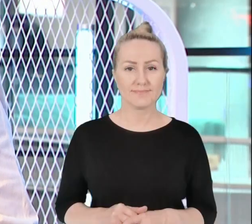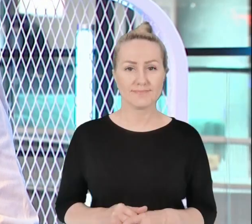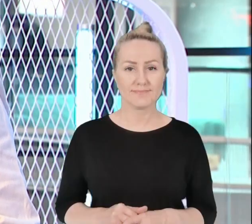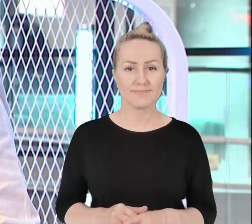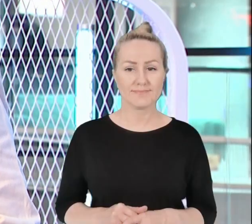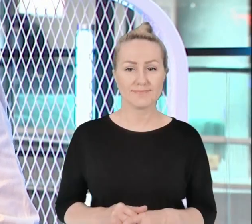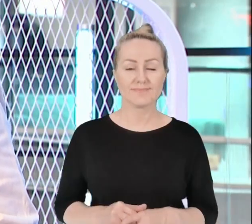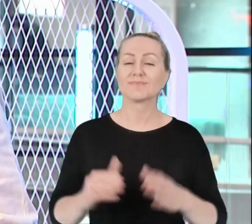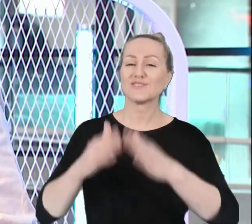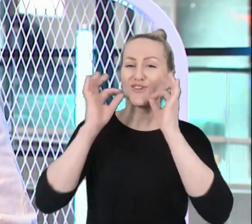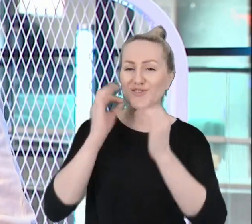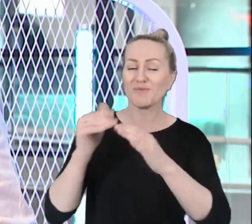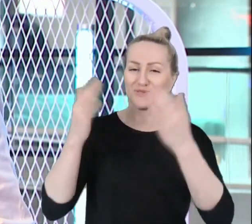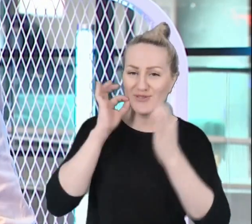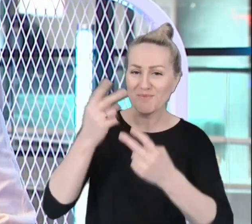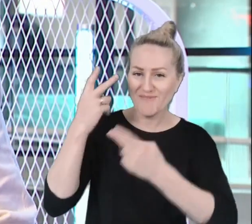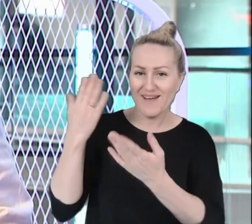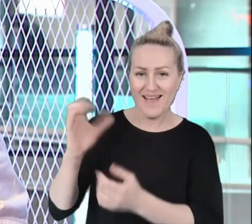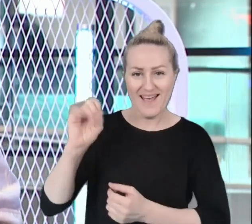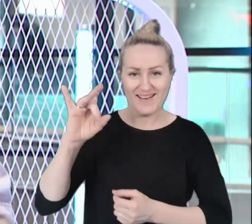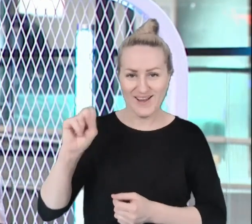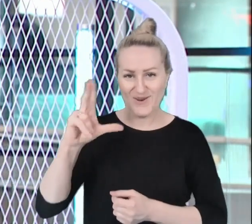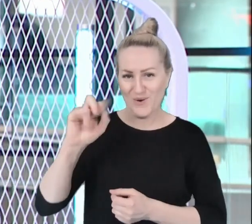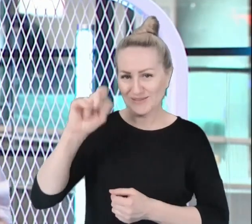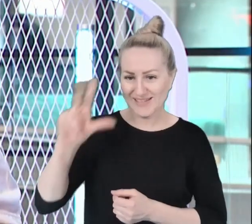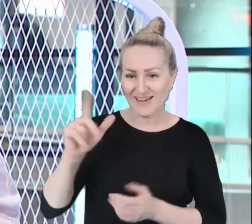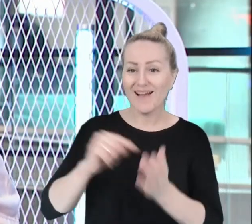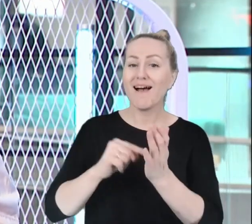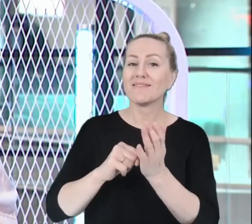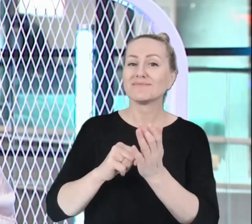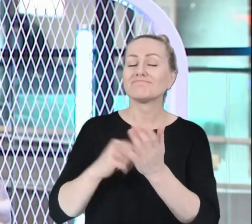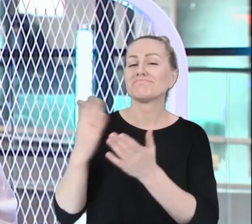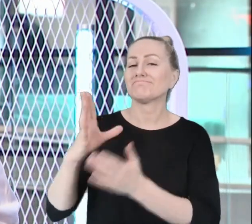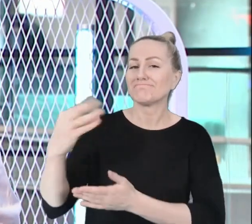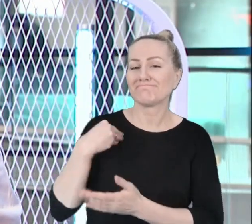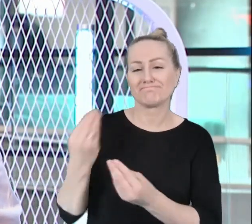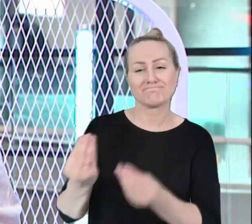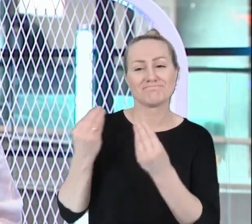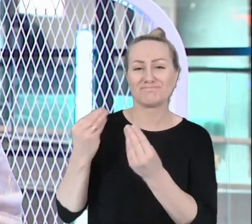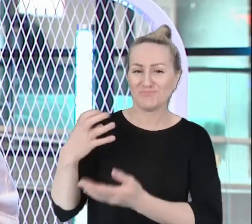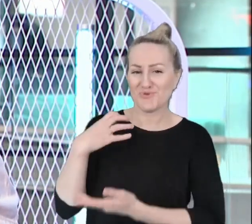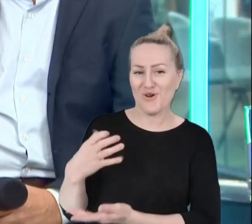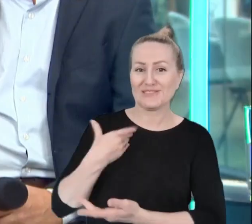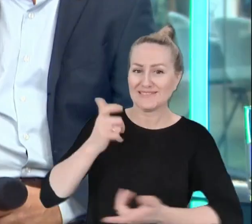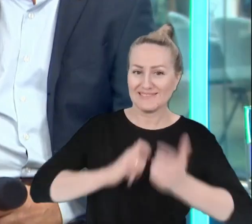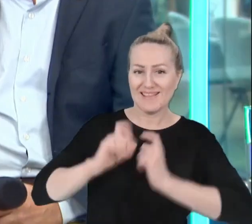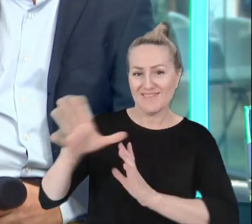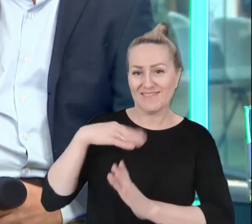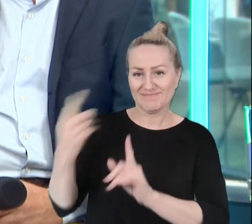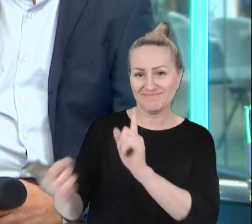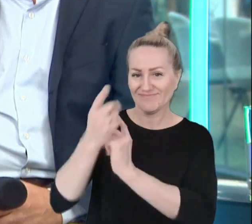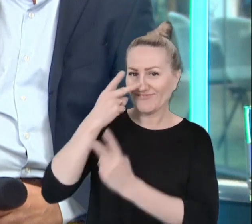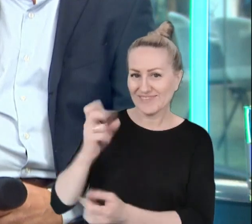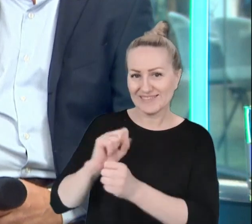Dzień dobry jeszcze raz. Aga Kozak tutaj, a ze mną wspaniali goście. Bardzo się cieszę, że was widzę. Kamila